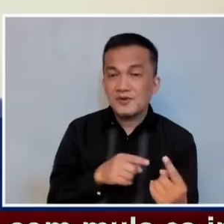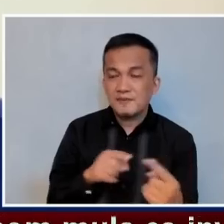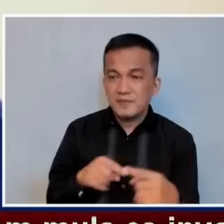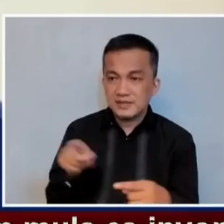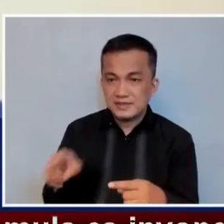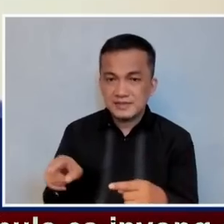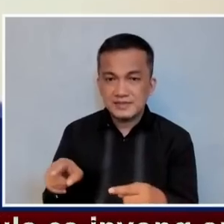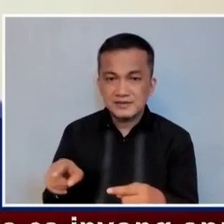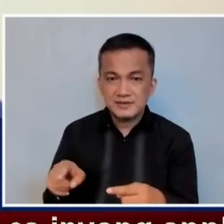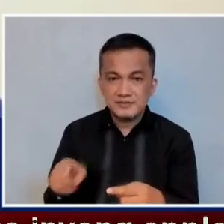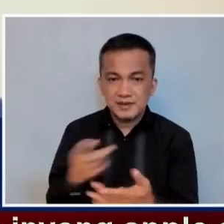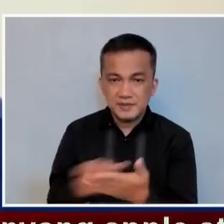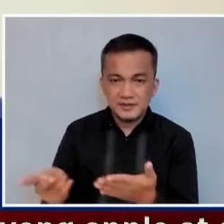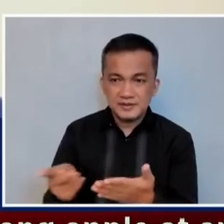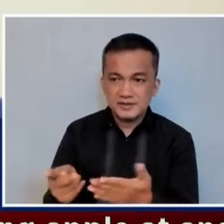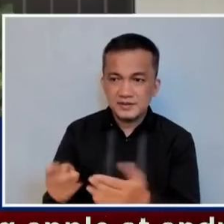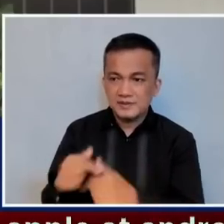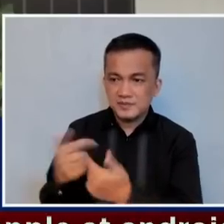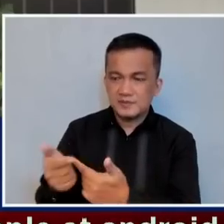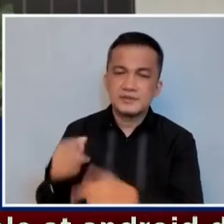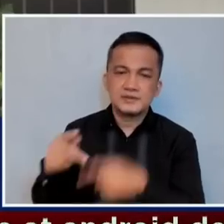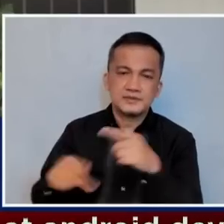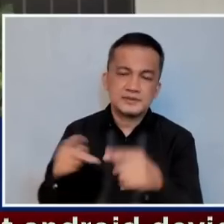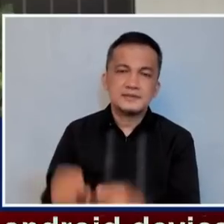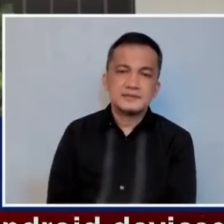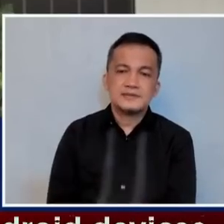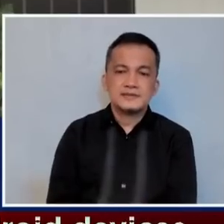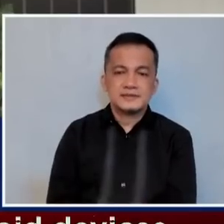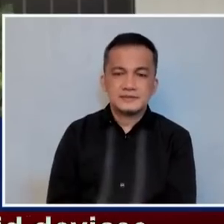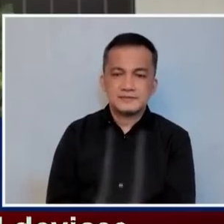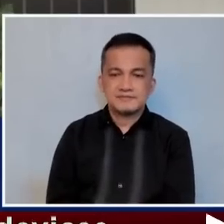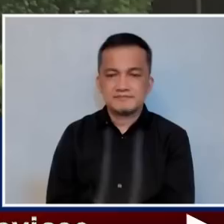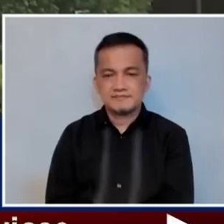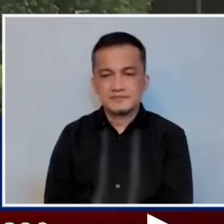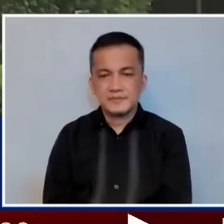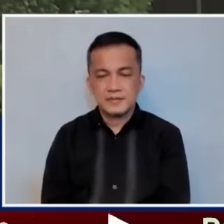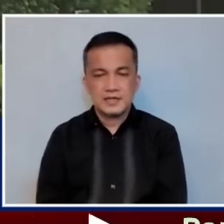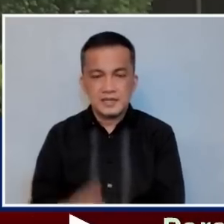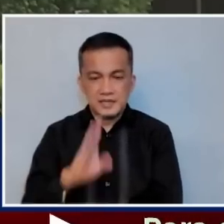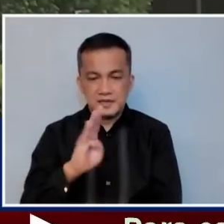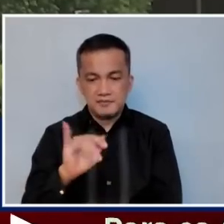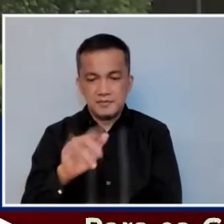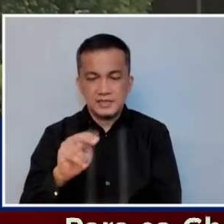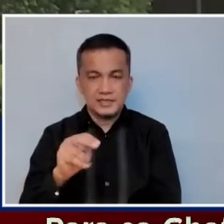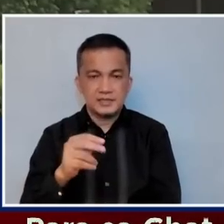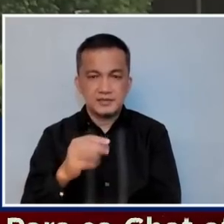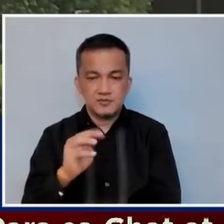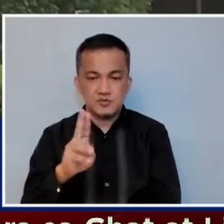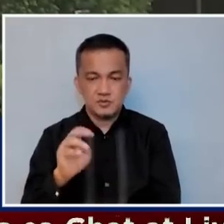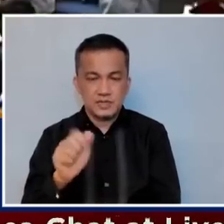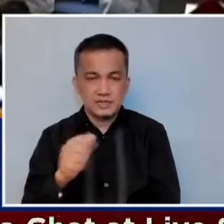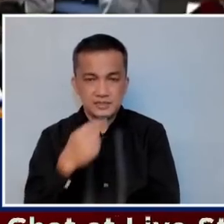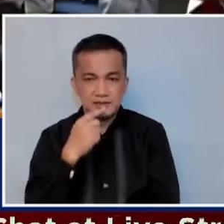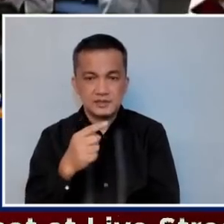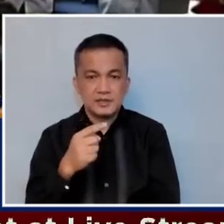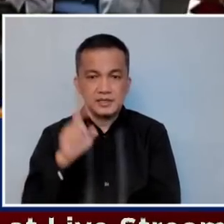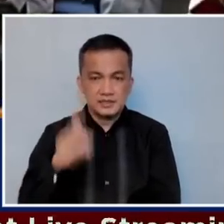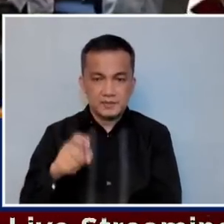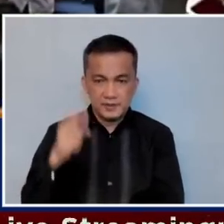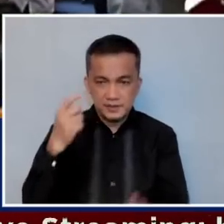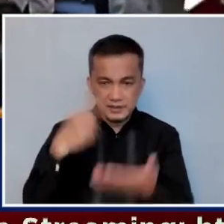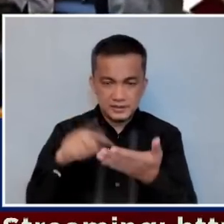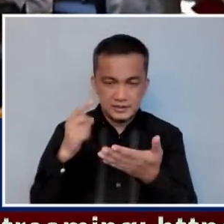silang pagkakalugi, pinapasa sa mga mamamayan. Gate ng bayan muna, dapat nang repasuhin ng Kongreso ang